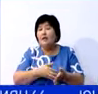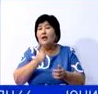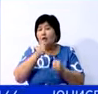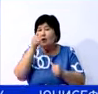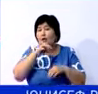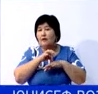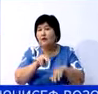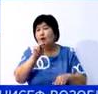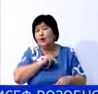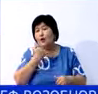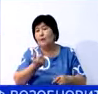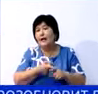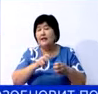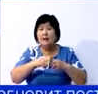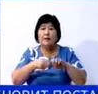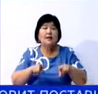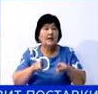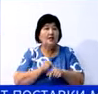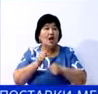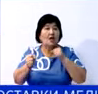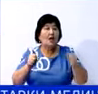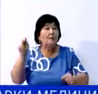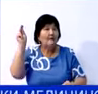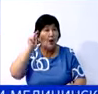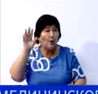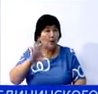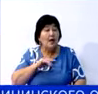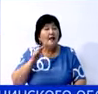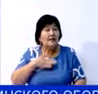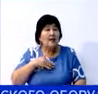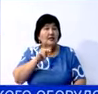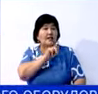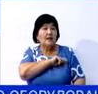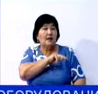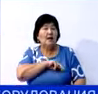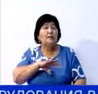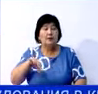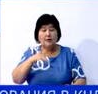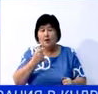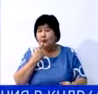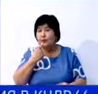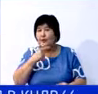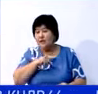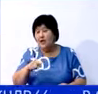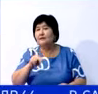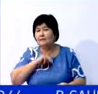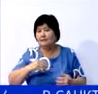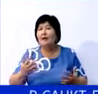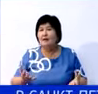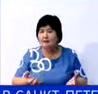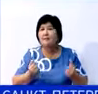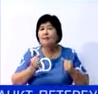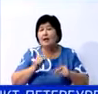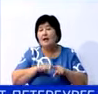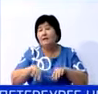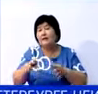Ежегодно ведется работа по этой проблеме и даже направляли на учебу. Но наши медработники в самый сложный час справились. Всего же не хватает